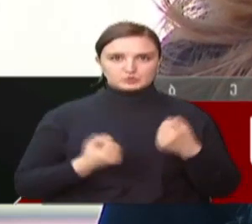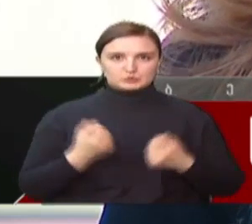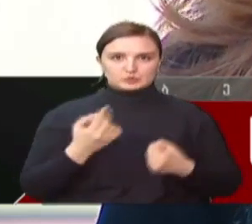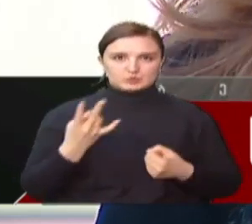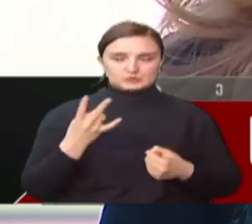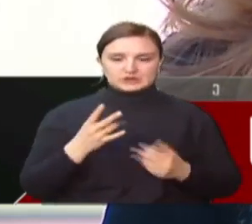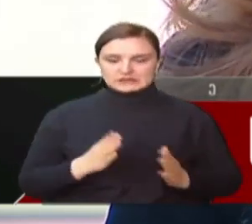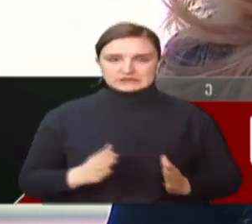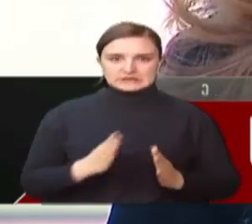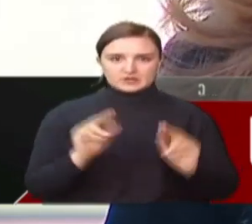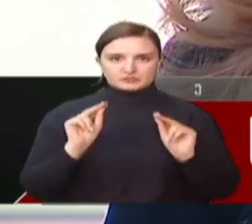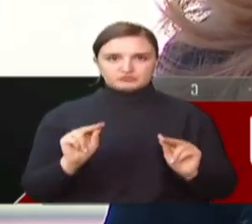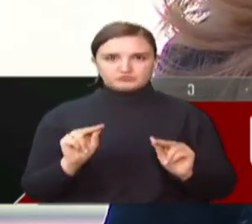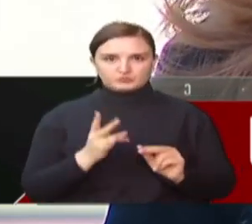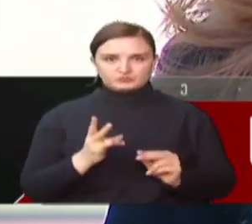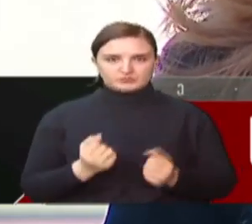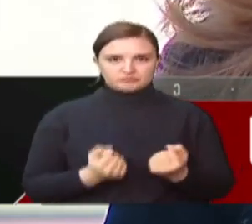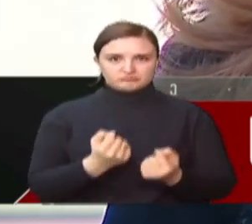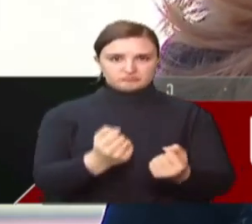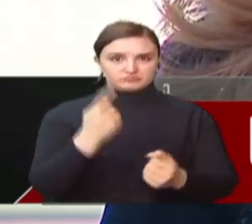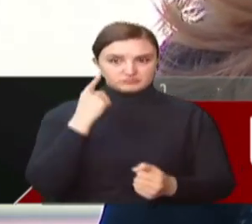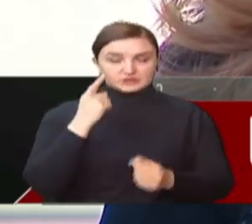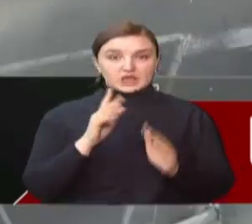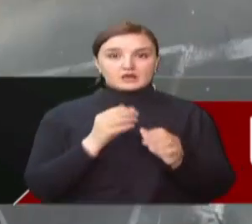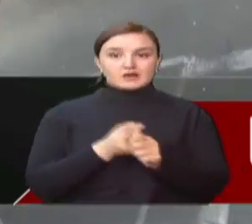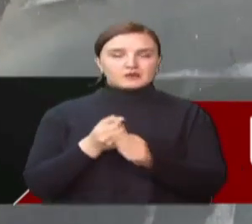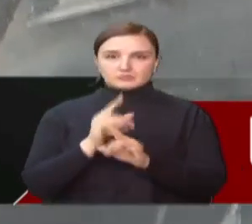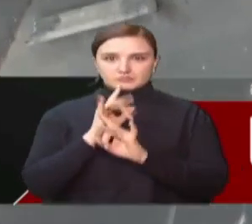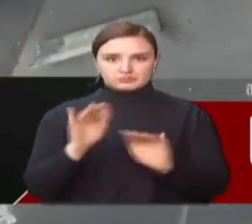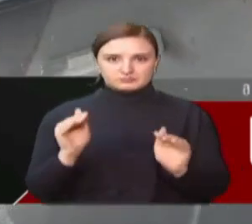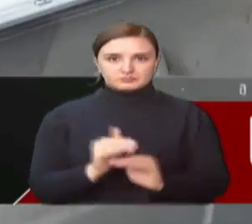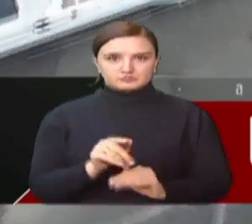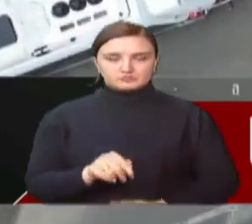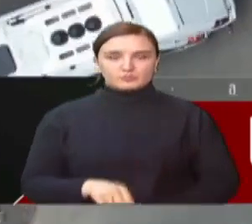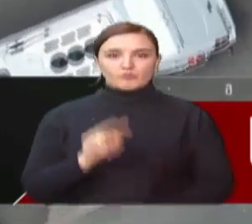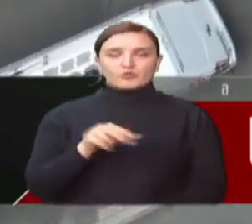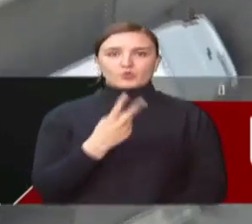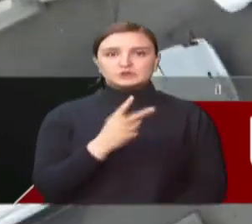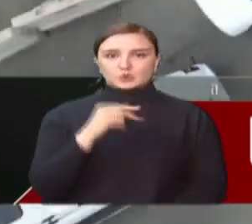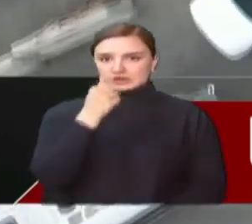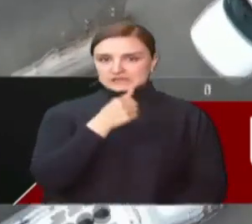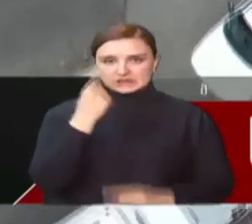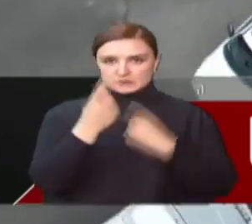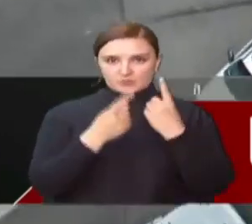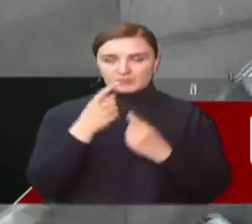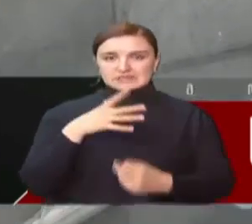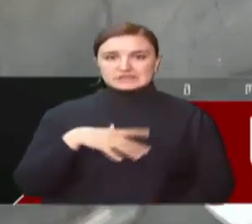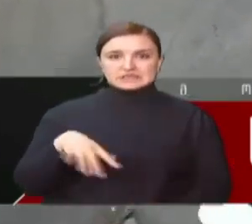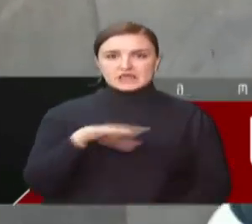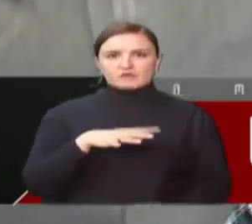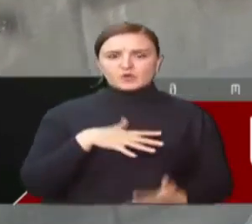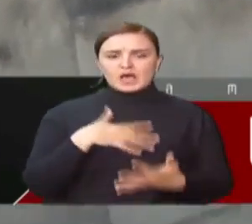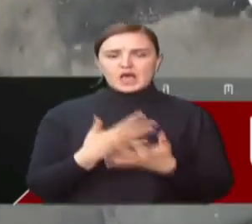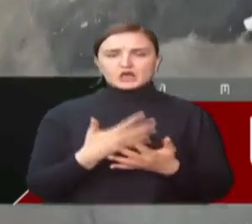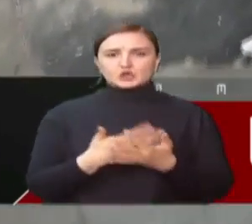შეინარჩუნონ გზებზე და ბუნებრივი ეს თავისთავად საგზაო შემთხვევებს ამცირებს. 2022 წლის მონაცემებით საქართველოში